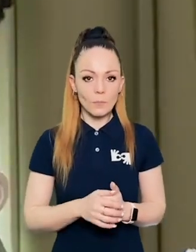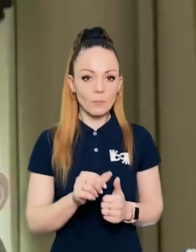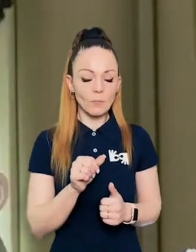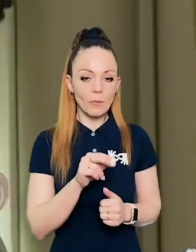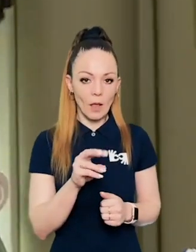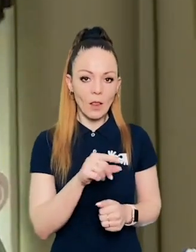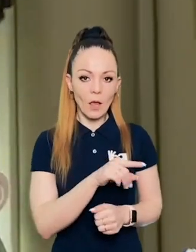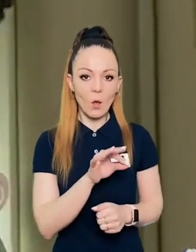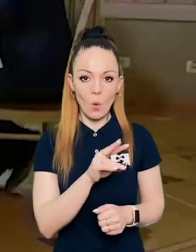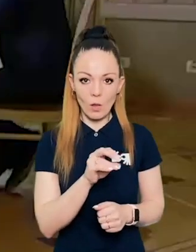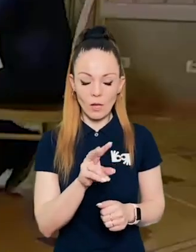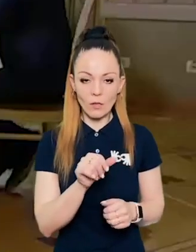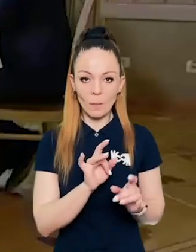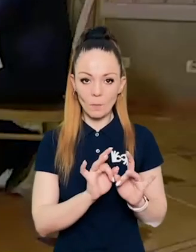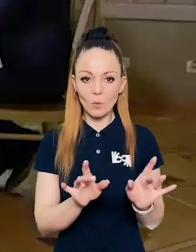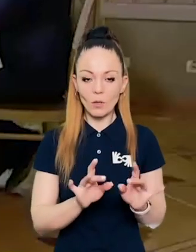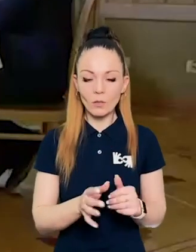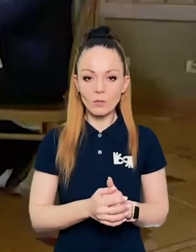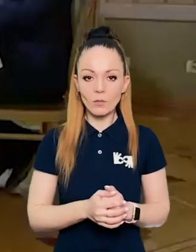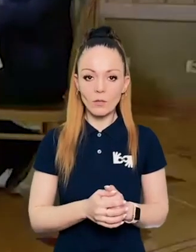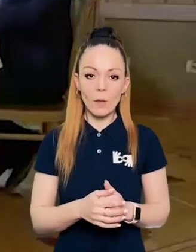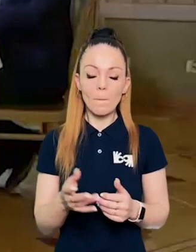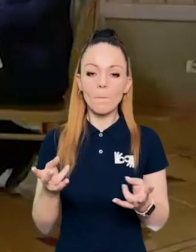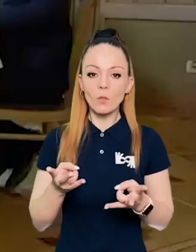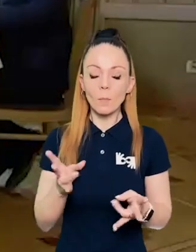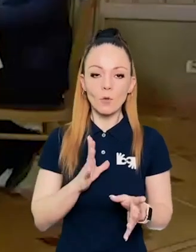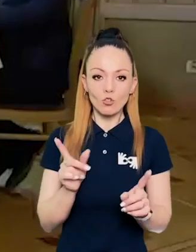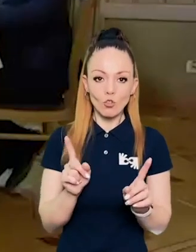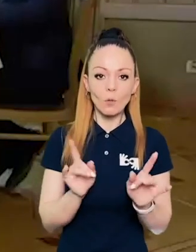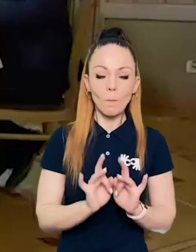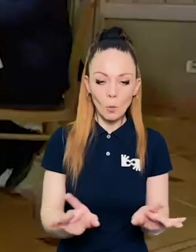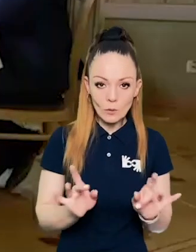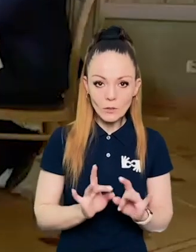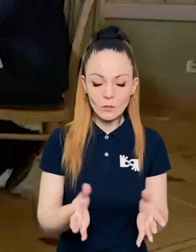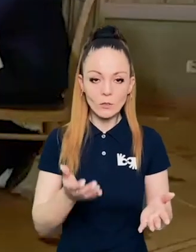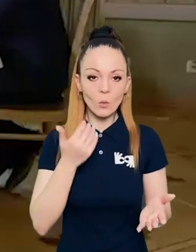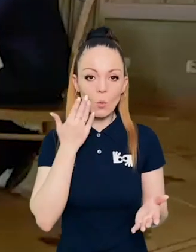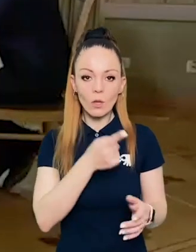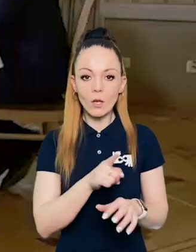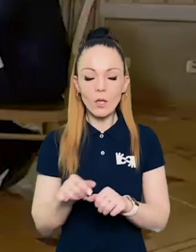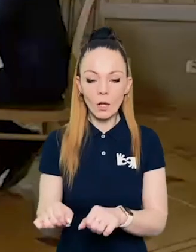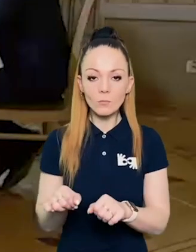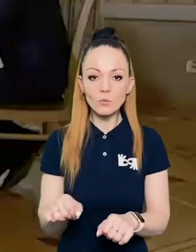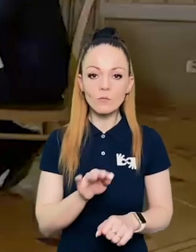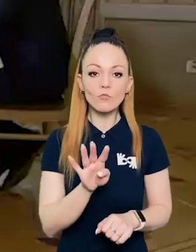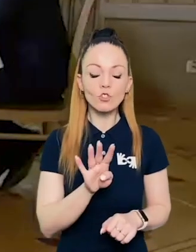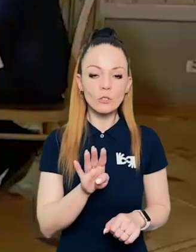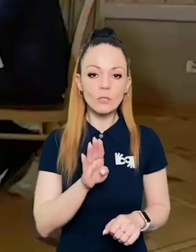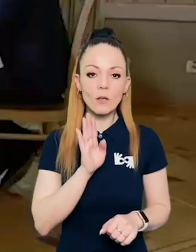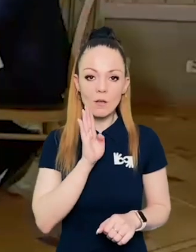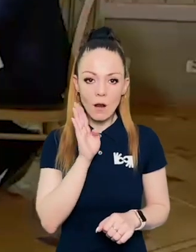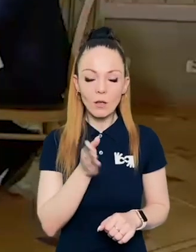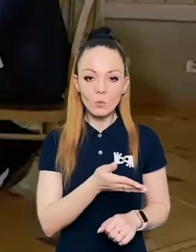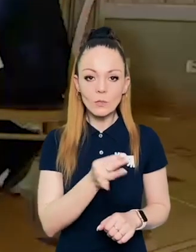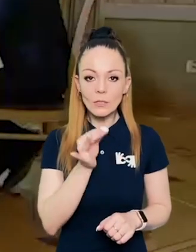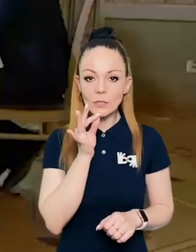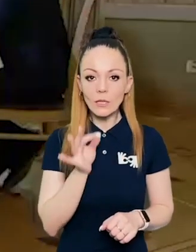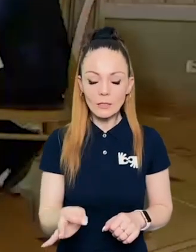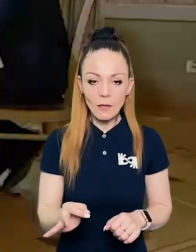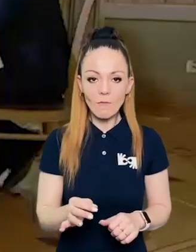чесно. Але дітям пані Олена пояснювала, так? Так. Ну, їм потрібно було щось пояснити, коли ти їх